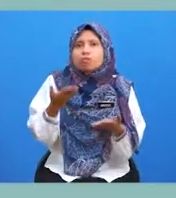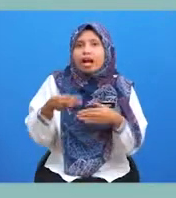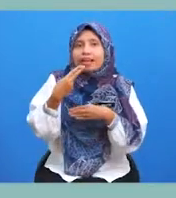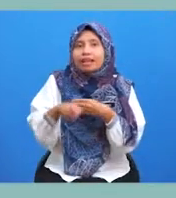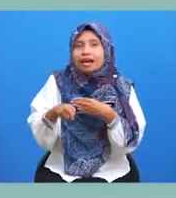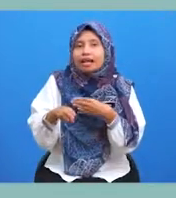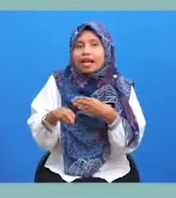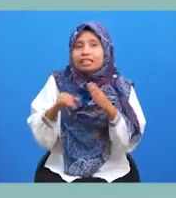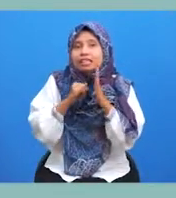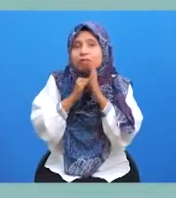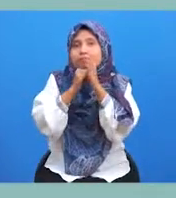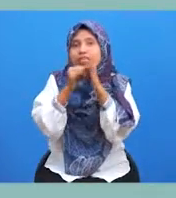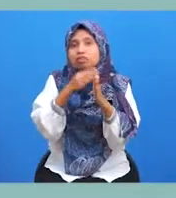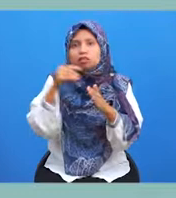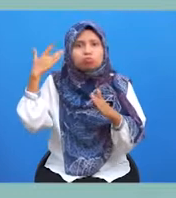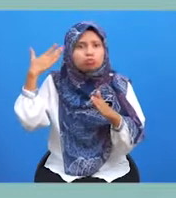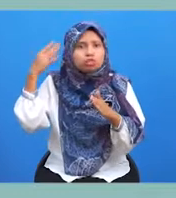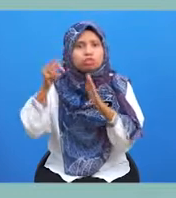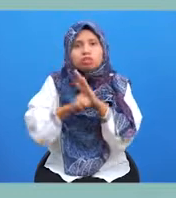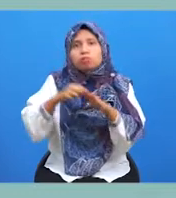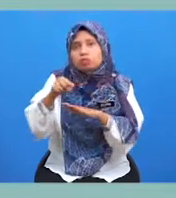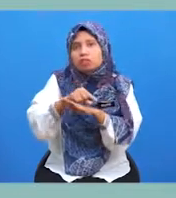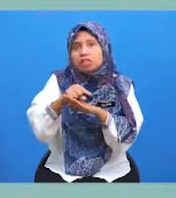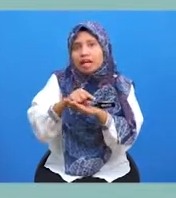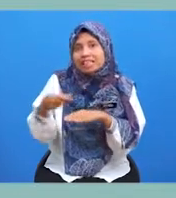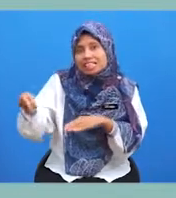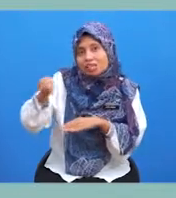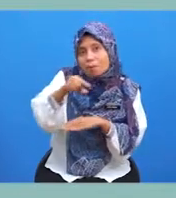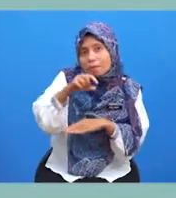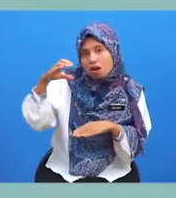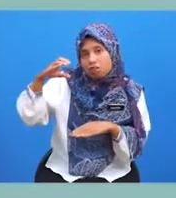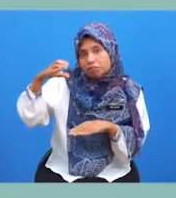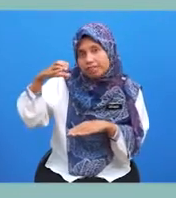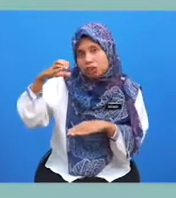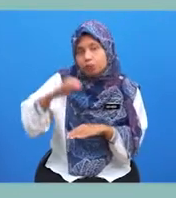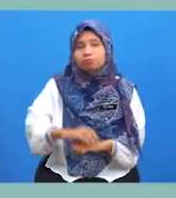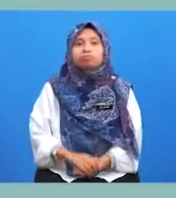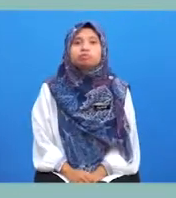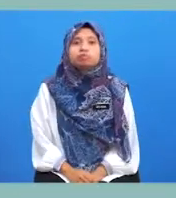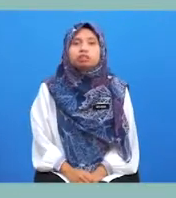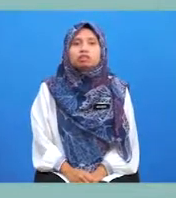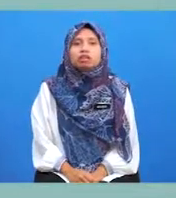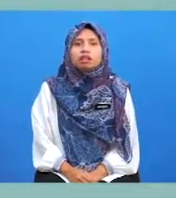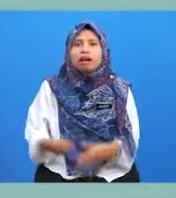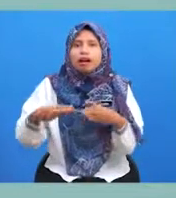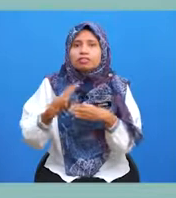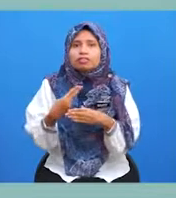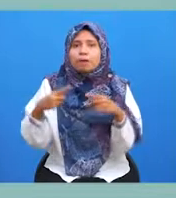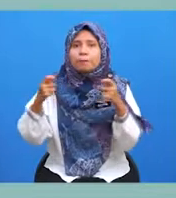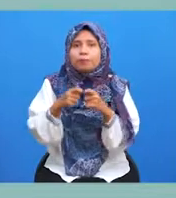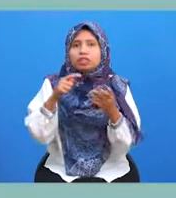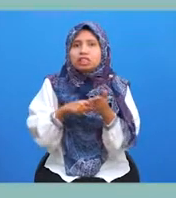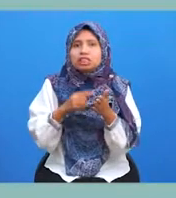memungkinkan penghantaran imej dan bunyi menggunakan gelombang radio.